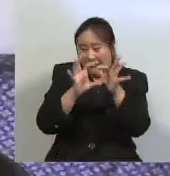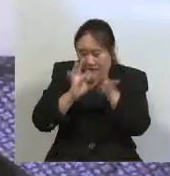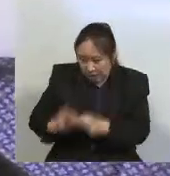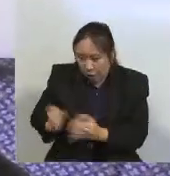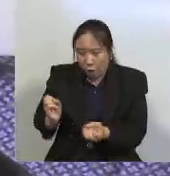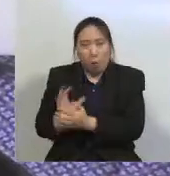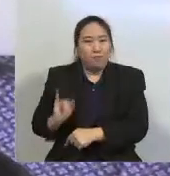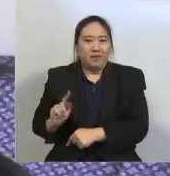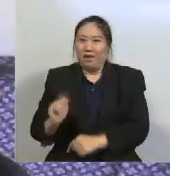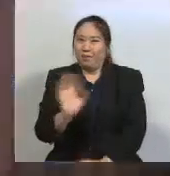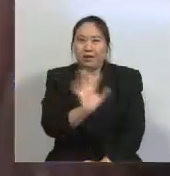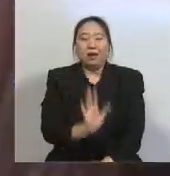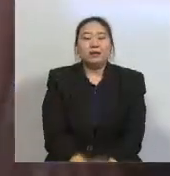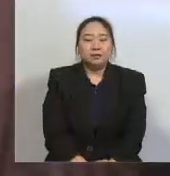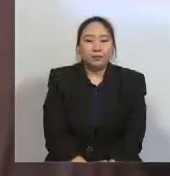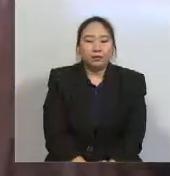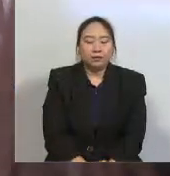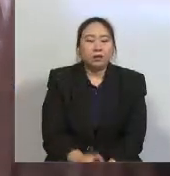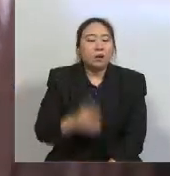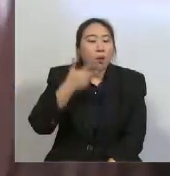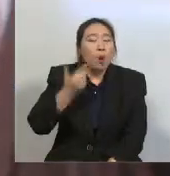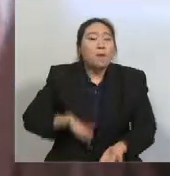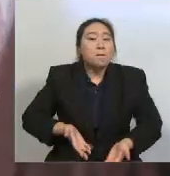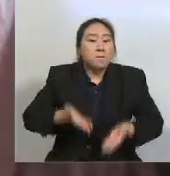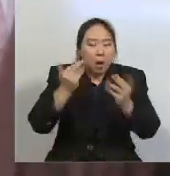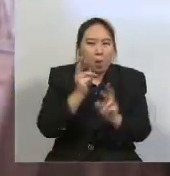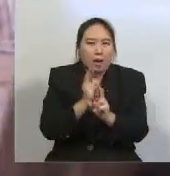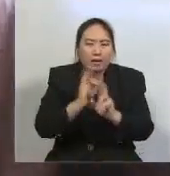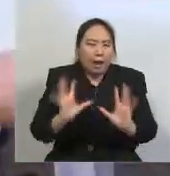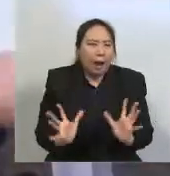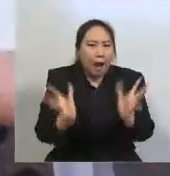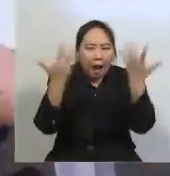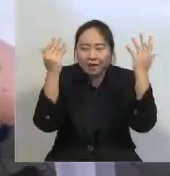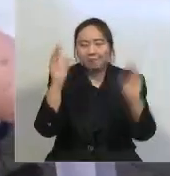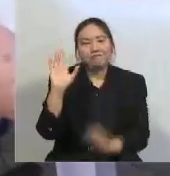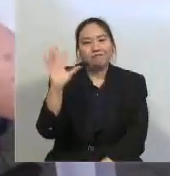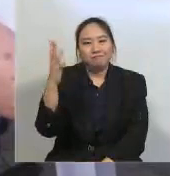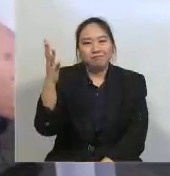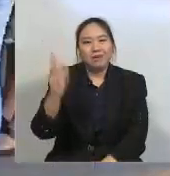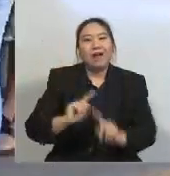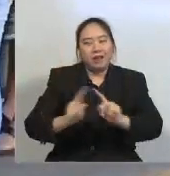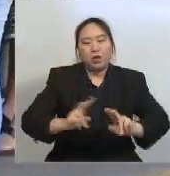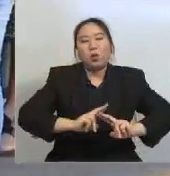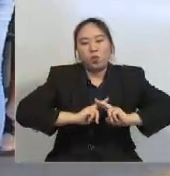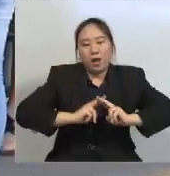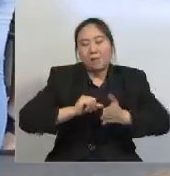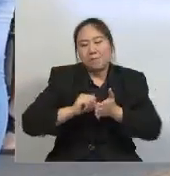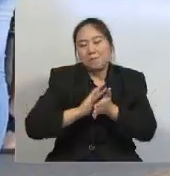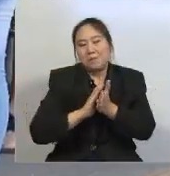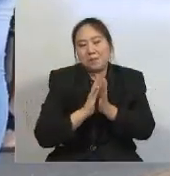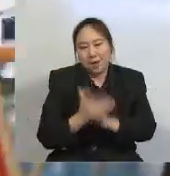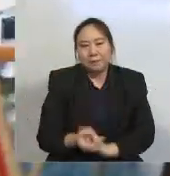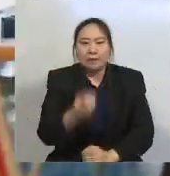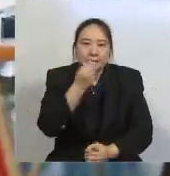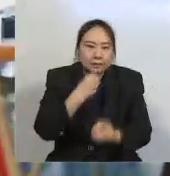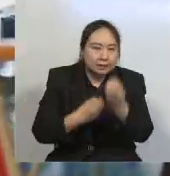โรคเบาหวานเป็นโรคที่ไม่มีวิธีรักษาให้หายขาดได้แต่การรู้จักดูแลตนเองปรับเปลี่ยนวิธีการบริโภคล